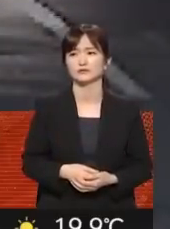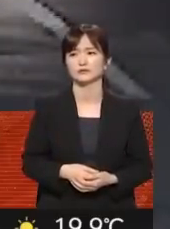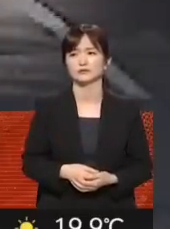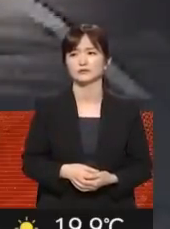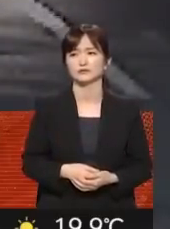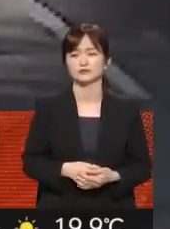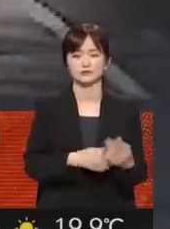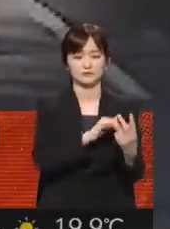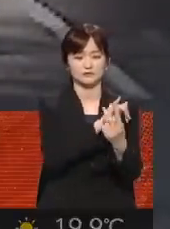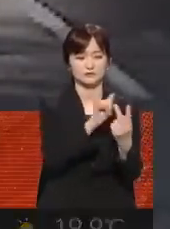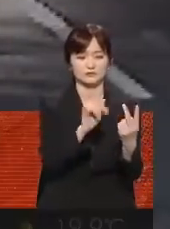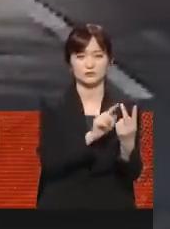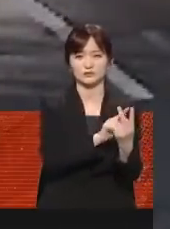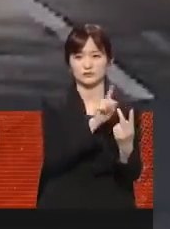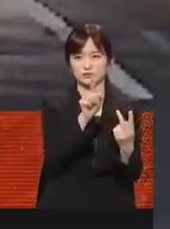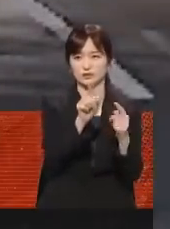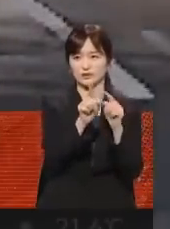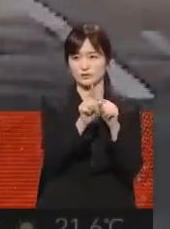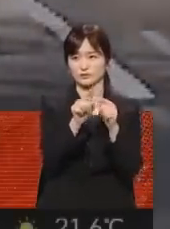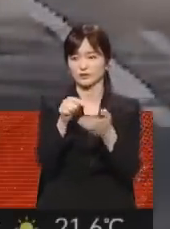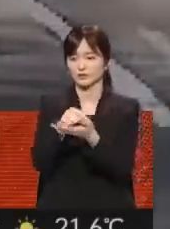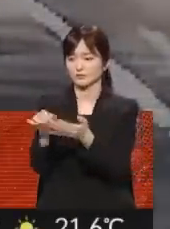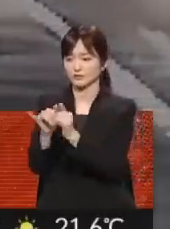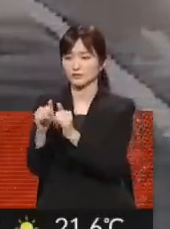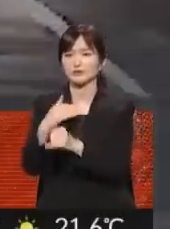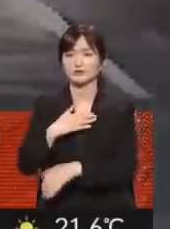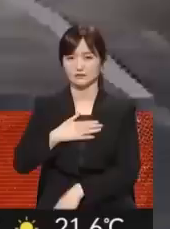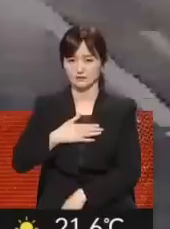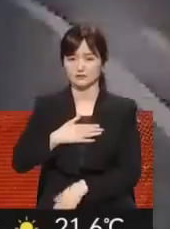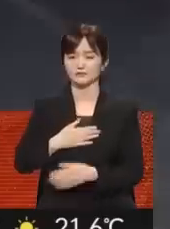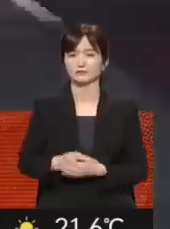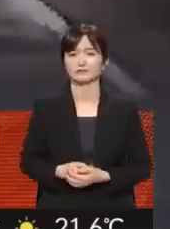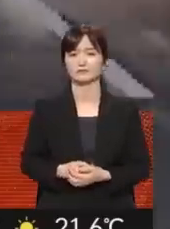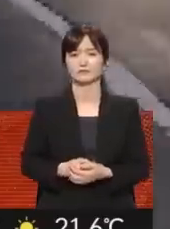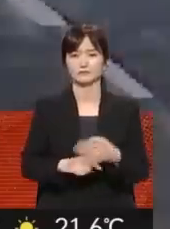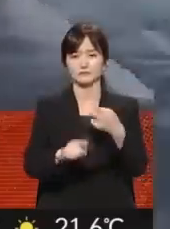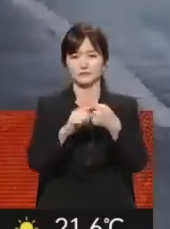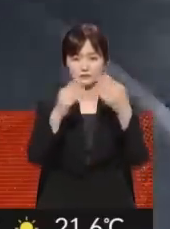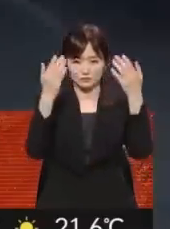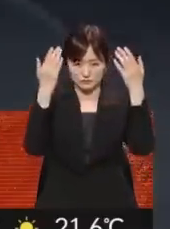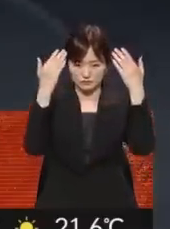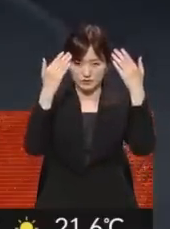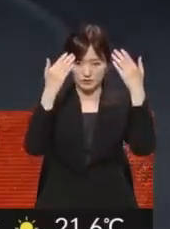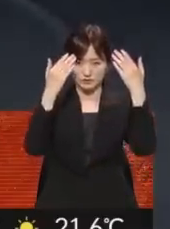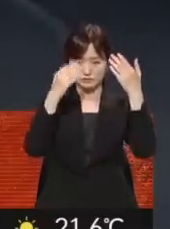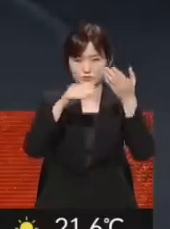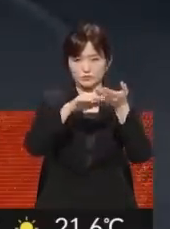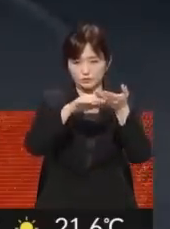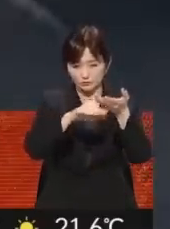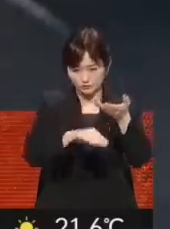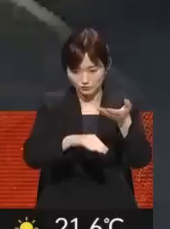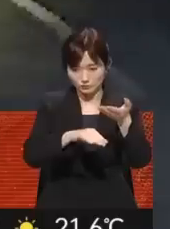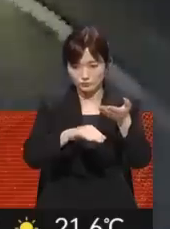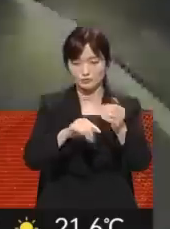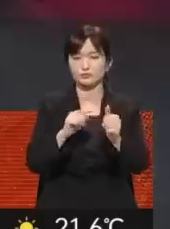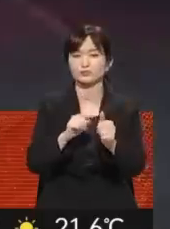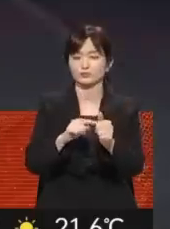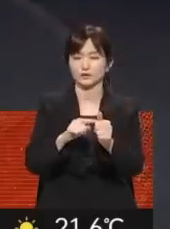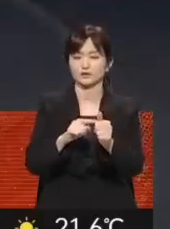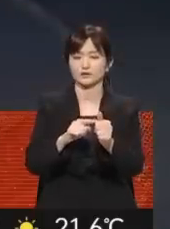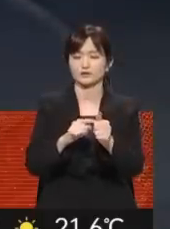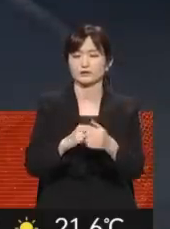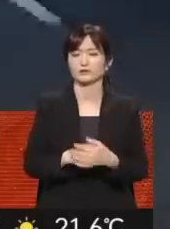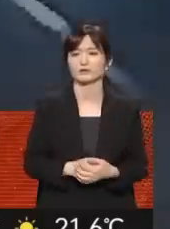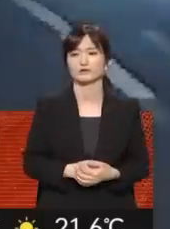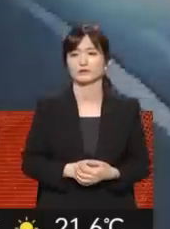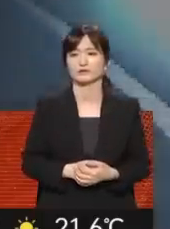중에 한 명이 서라 이제 저 피해자가 아는 거예요 중학교 후배 1년 후배였다고 합니다 그래서 아는 사이였고 그리고